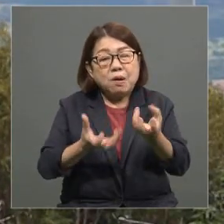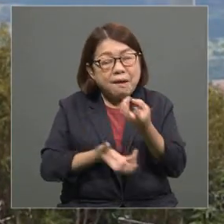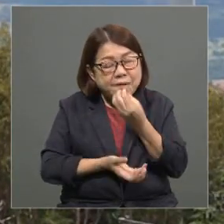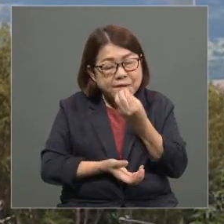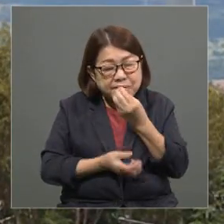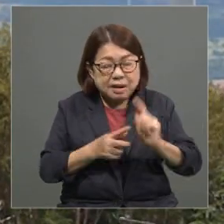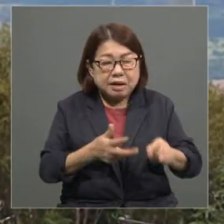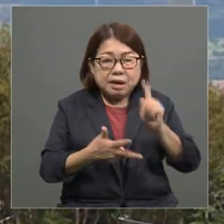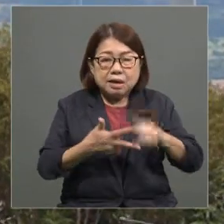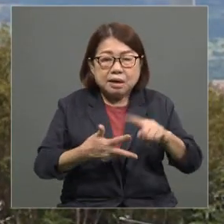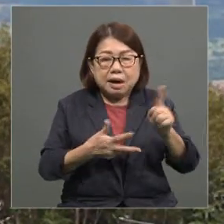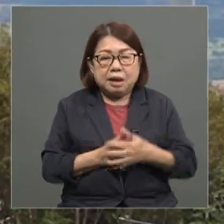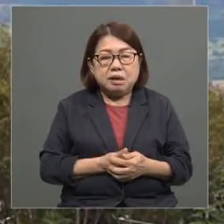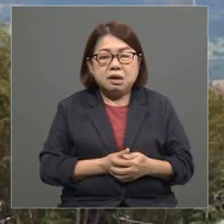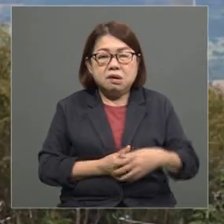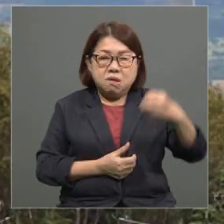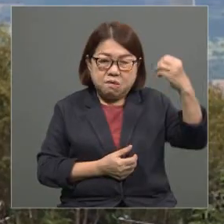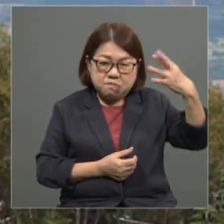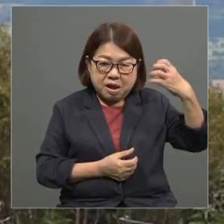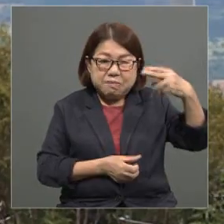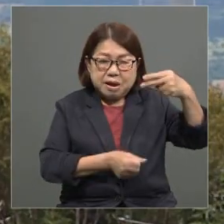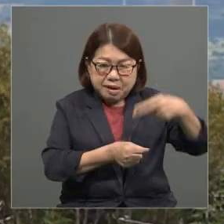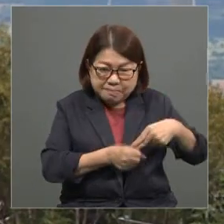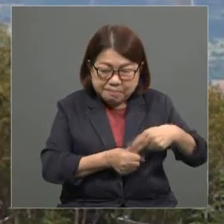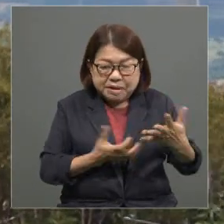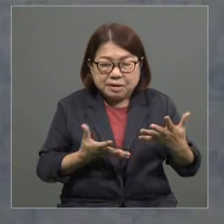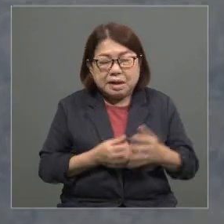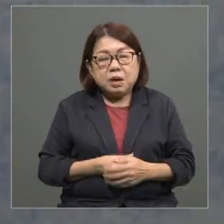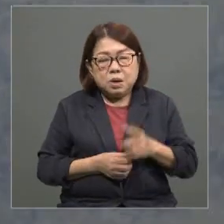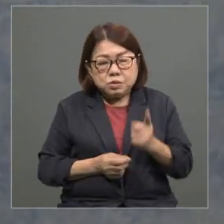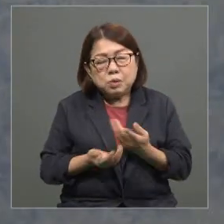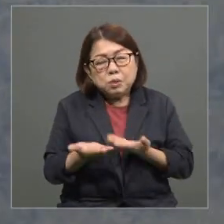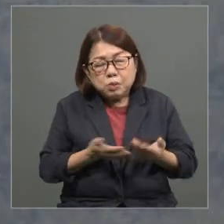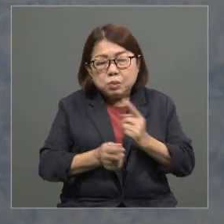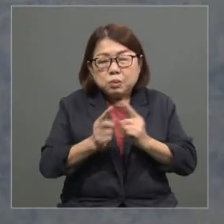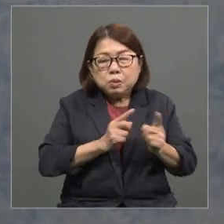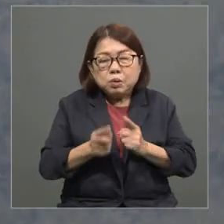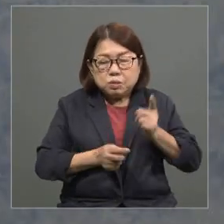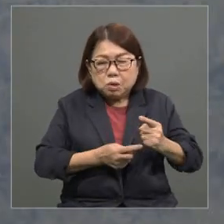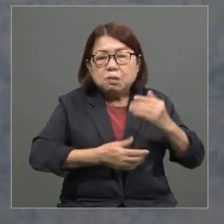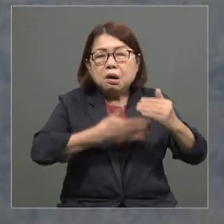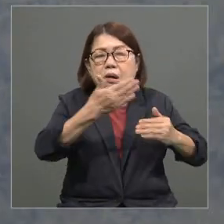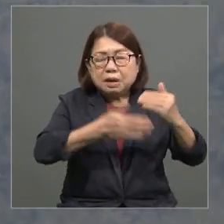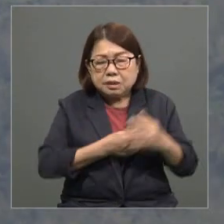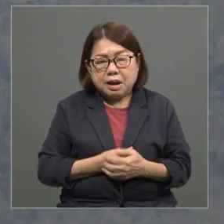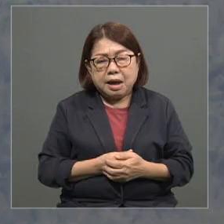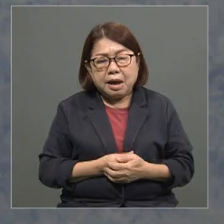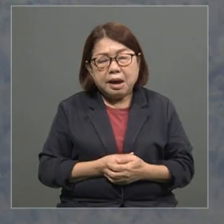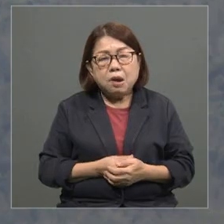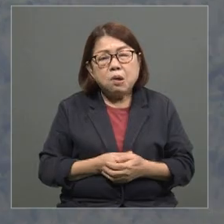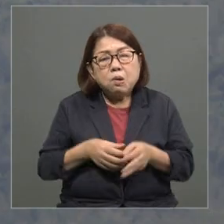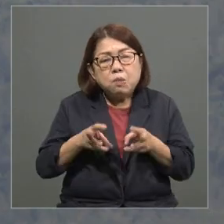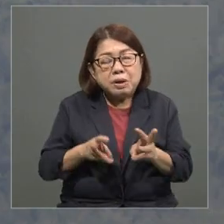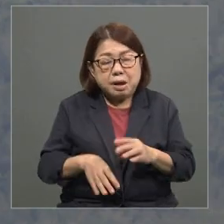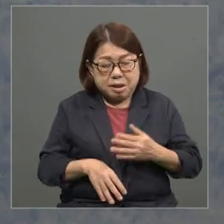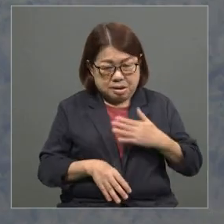งอีกด้านคือความมั่นคงด้านพลังงานนะครับจะมีการหารือเพื่อให้เกิดความร่วมมือในการพัฒนาพลังงานทางเลือกที่2ประเทศมีศักยภา